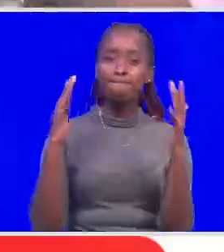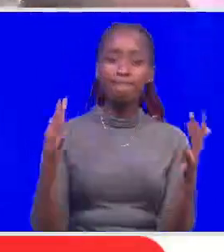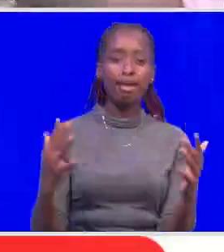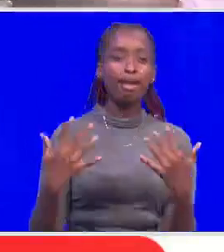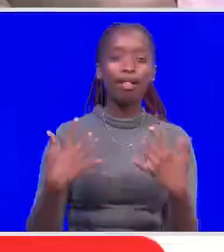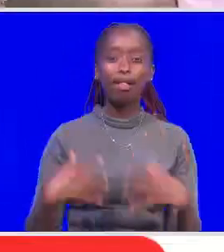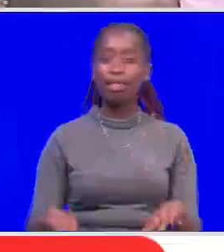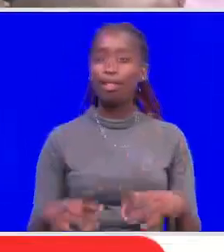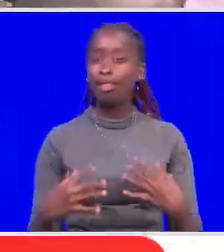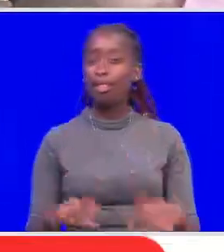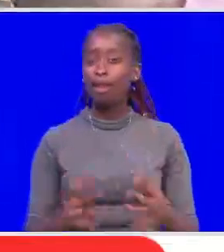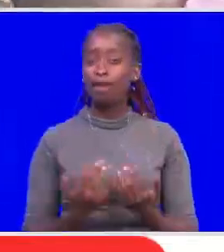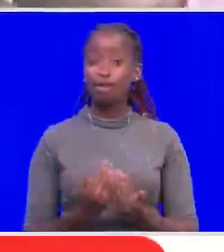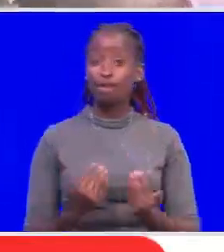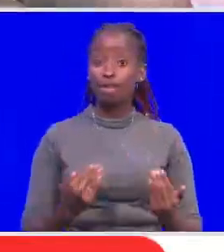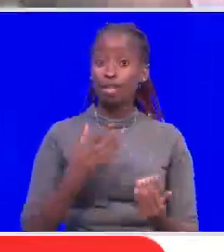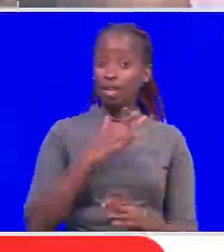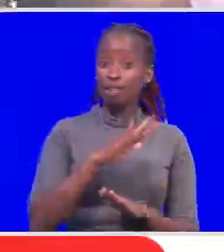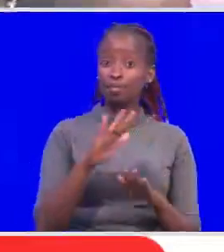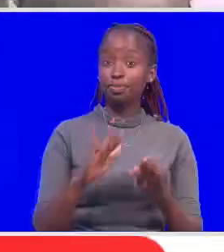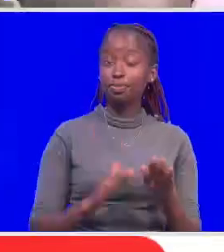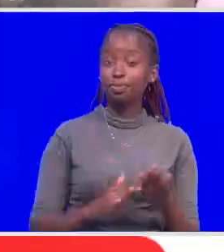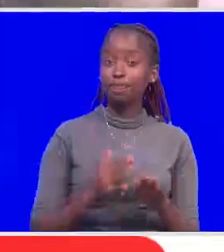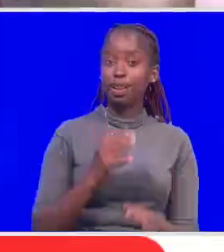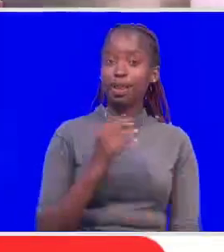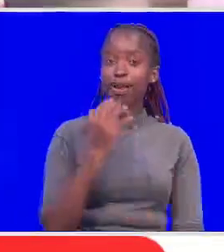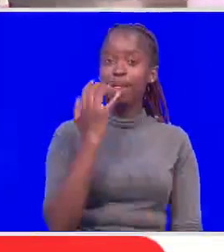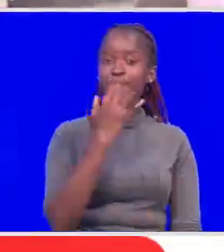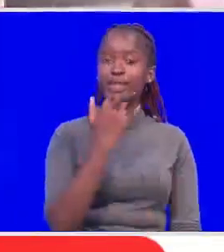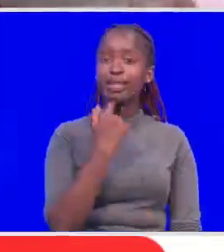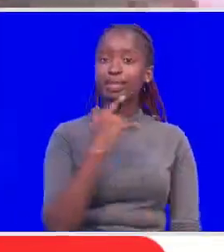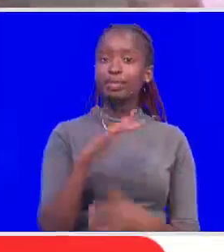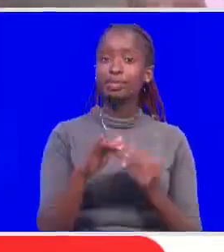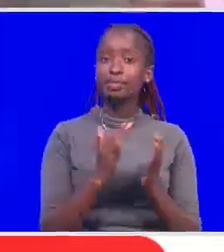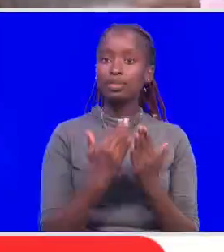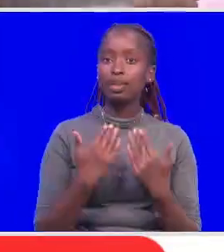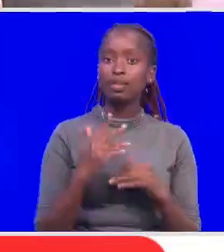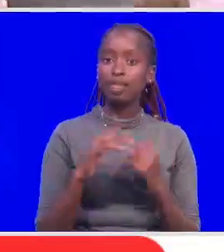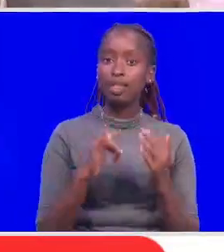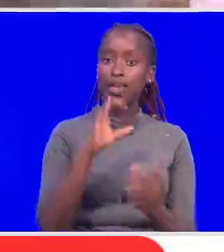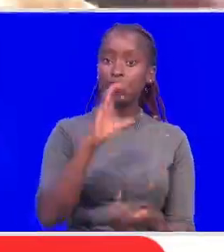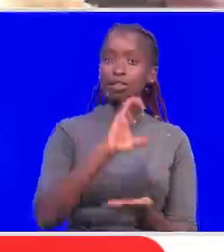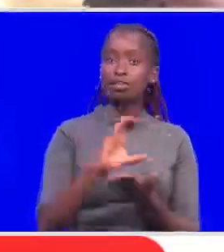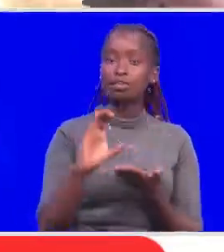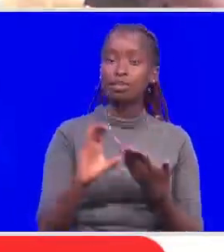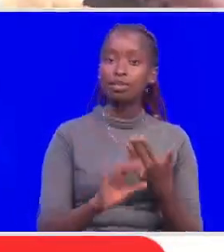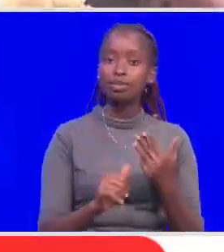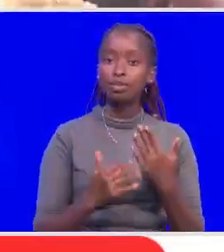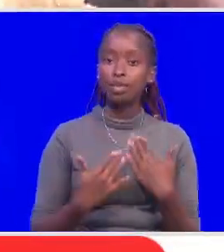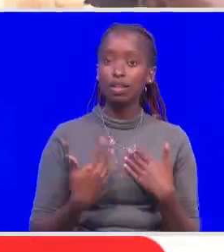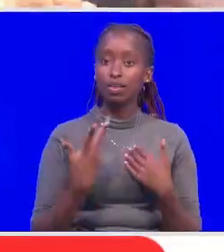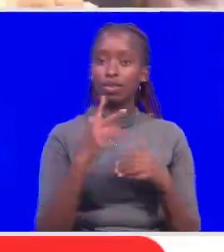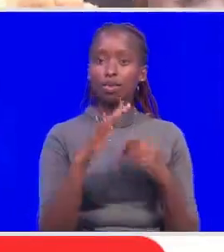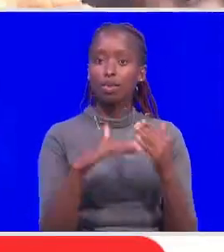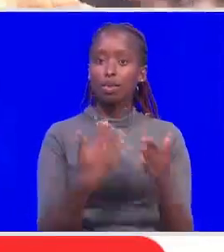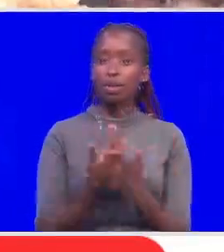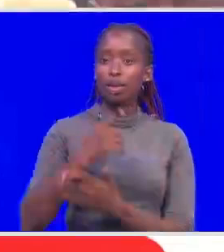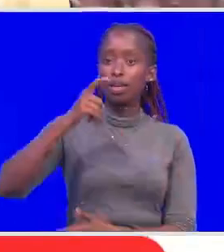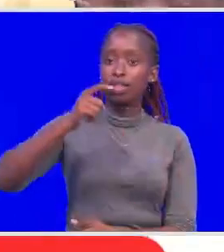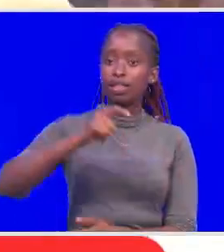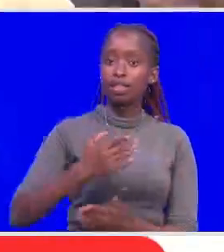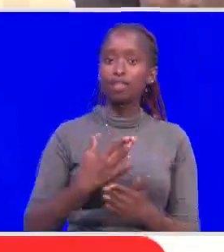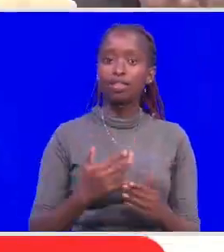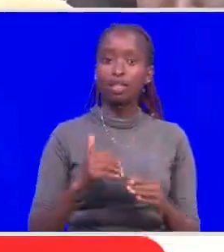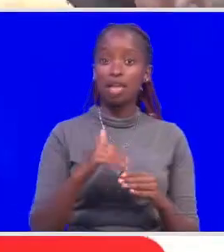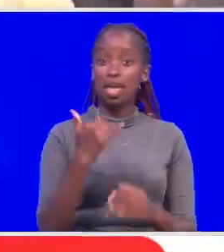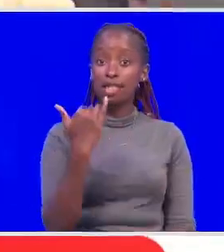kuzungumzia elimu, kuhusu jinsi mtaala wa CBC unazingatia mahitaji ya watoto hawa. In young children,